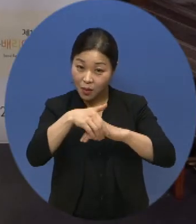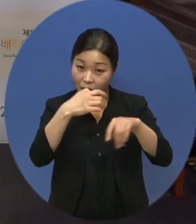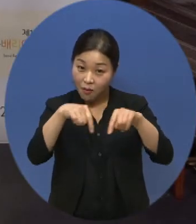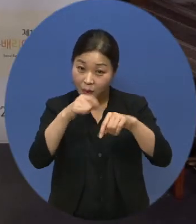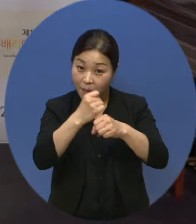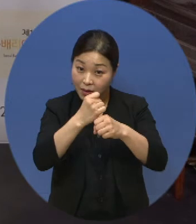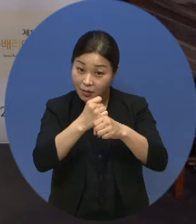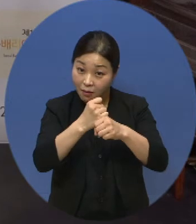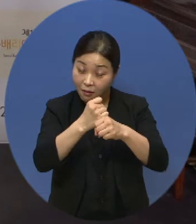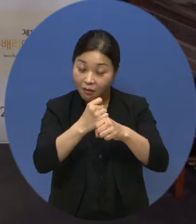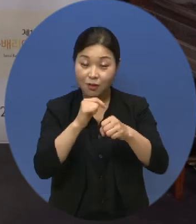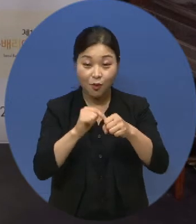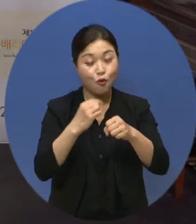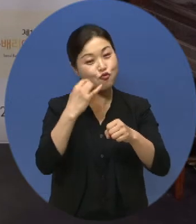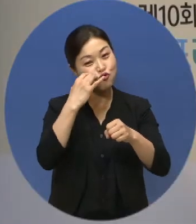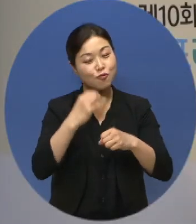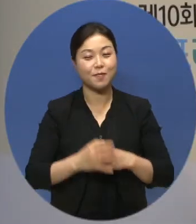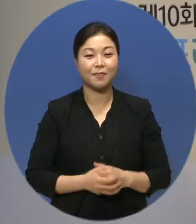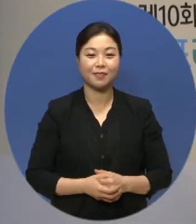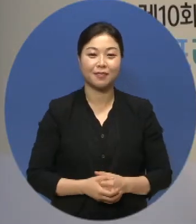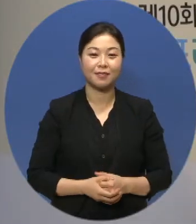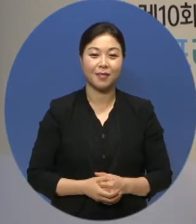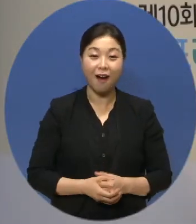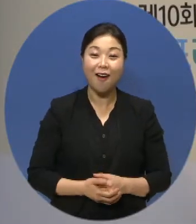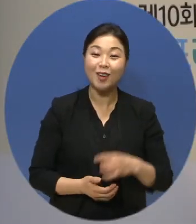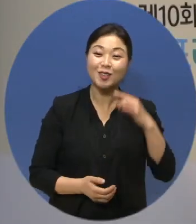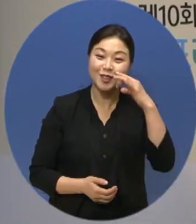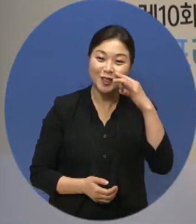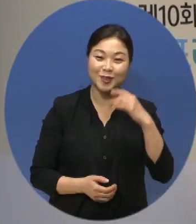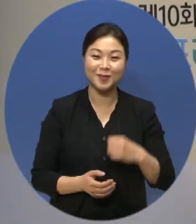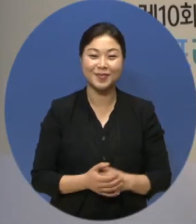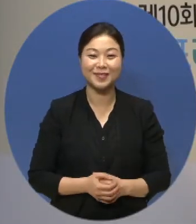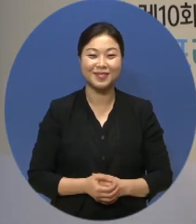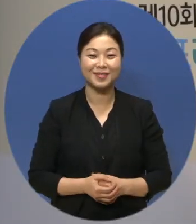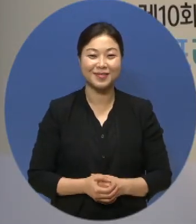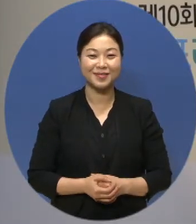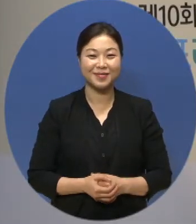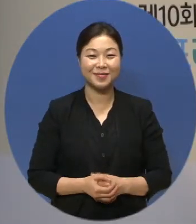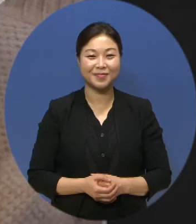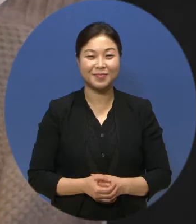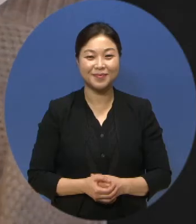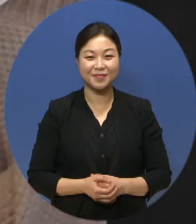저는 궁금한 것 같아요. 네, 궁금합니다. 장하람 감독님.